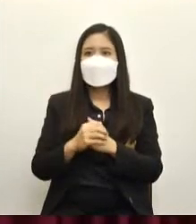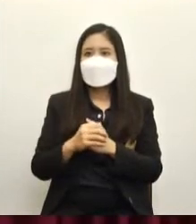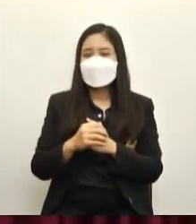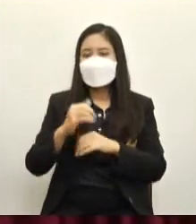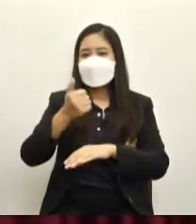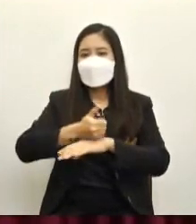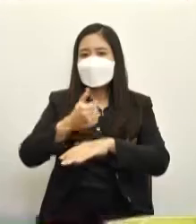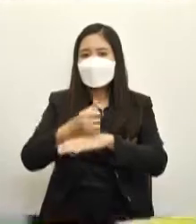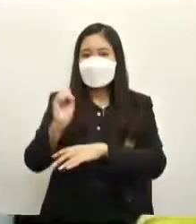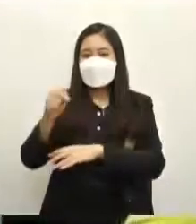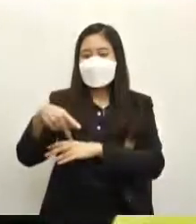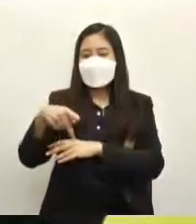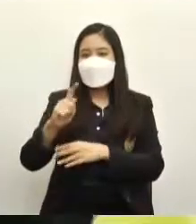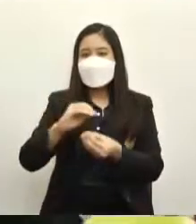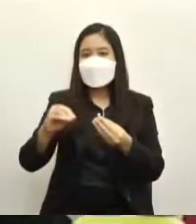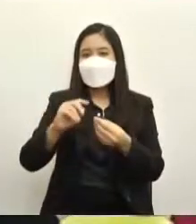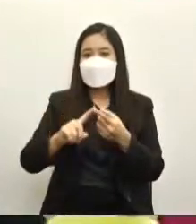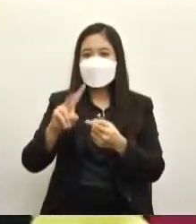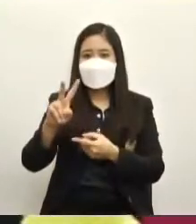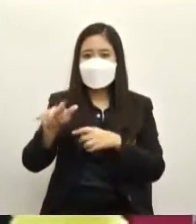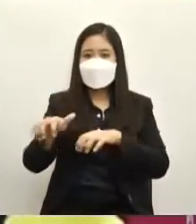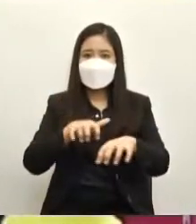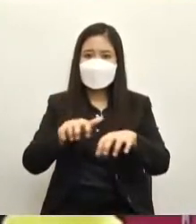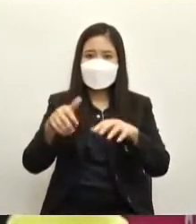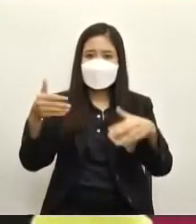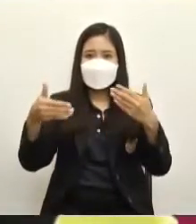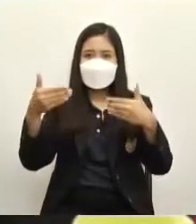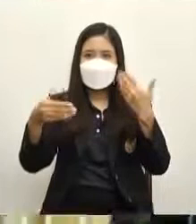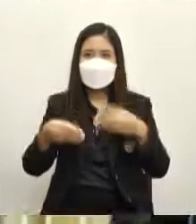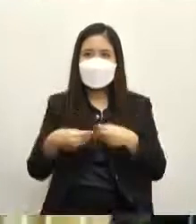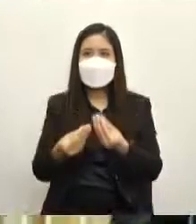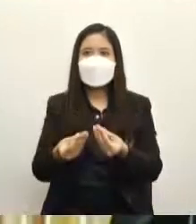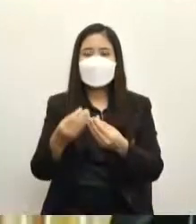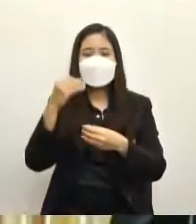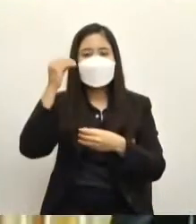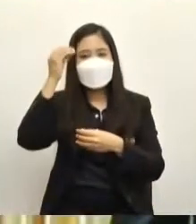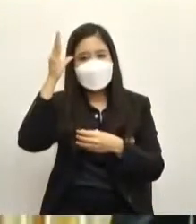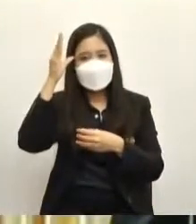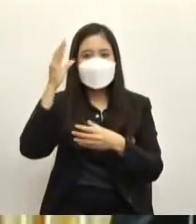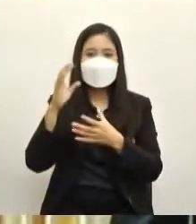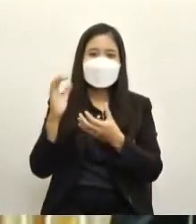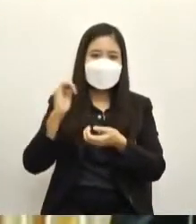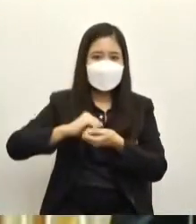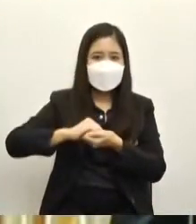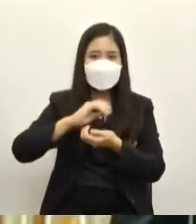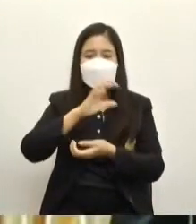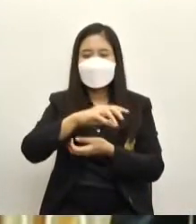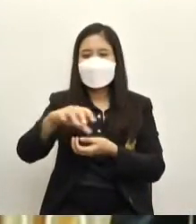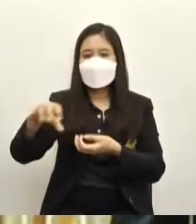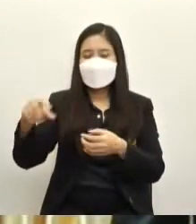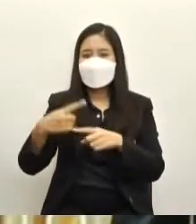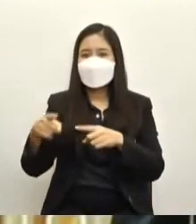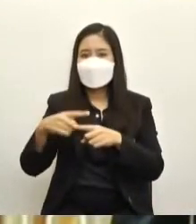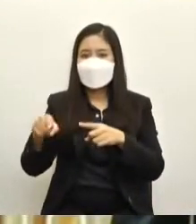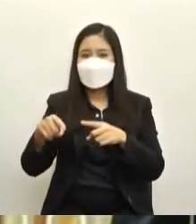าชาวอินซ้อนเขต2ที่ท่านได้มีวิสัยทัศน์ในการให้ความรู้โดยร่วมกับหน่วยงานทหารพัฒนาใน